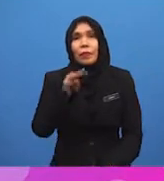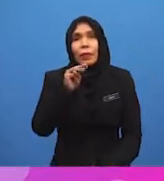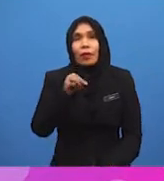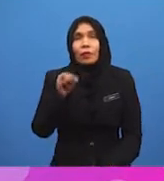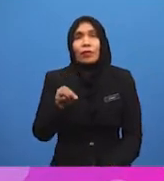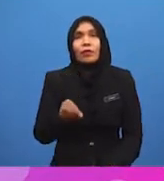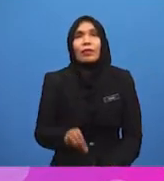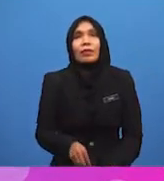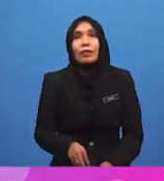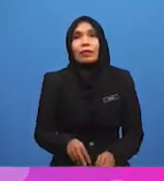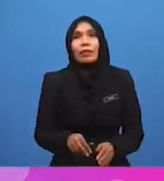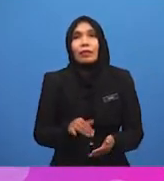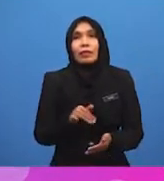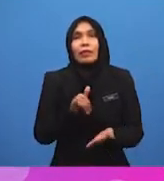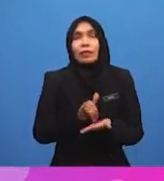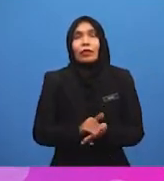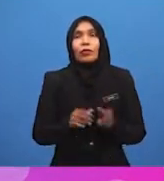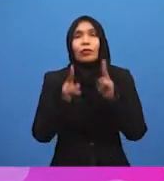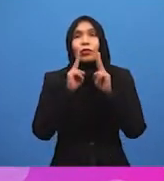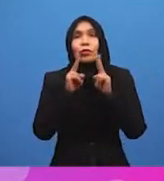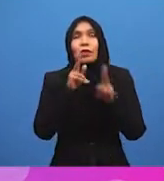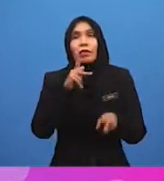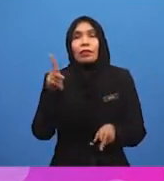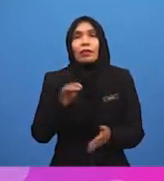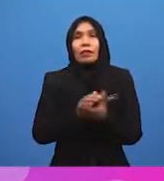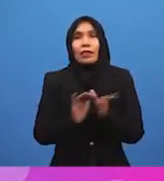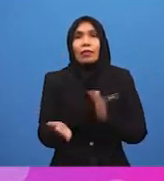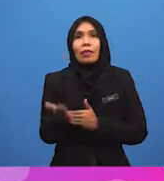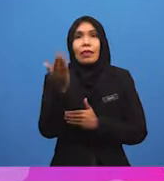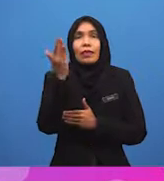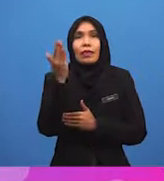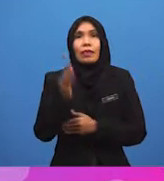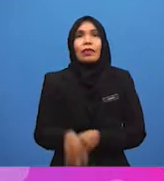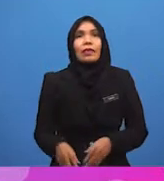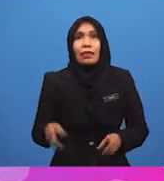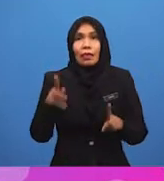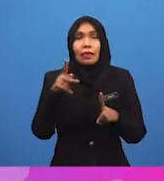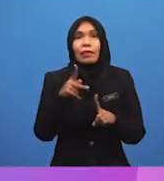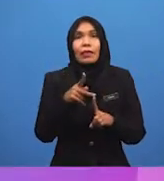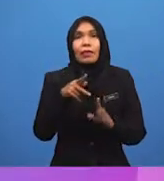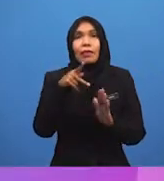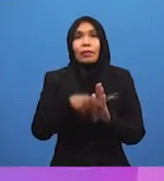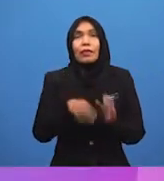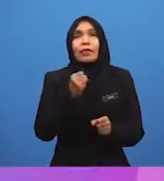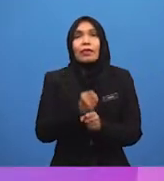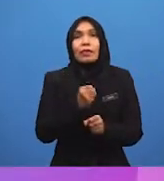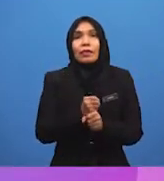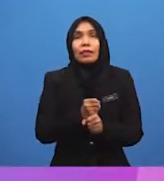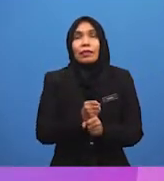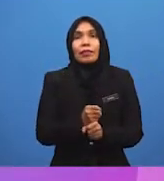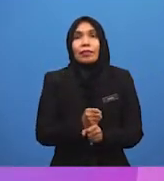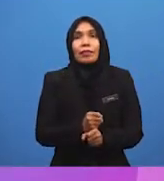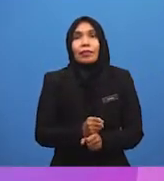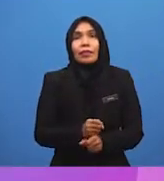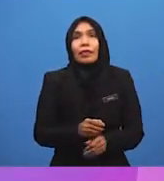pagi dan terima kasih kepada pengawal keselamatan yang membuka pintu pagar. Apabila kita